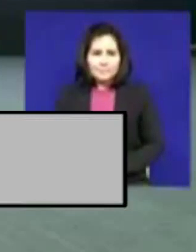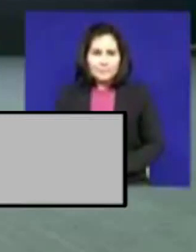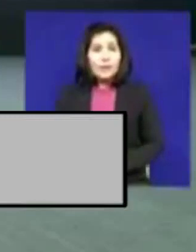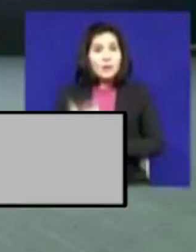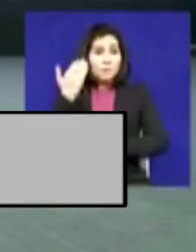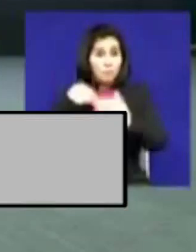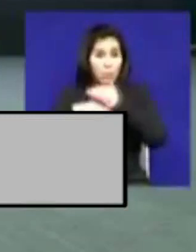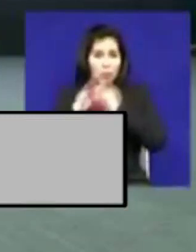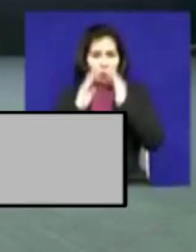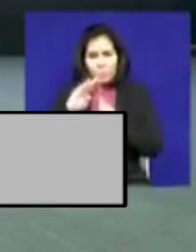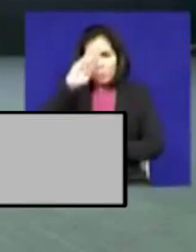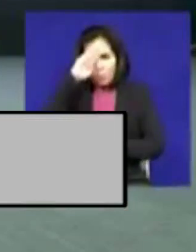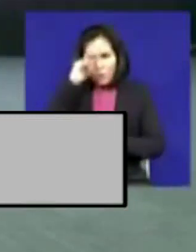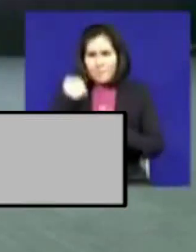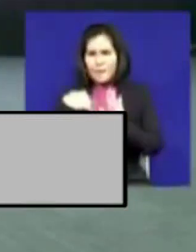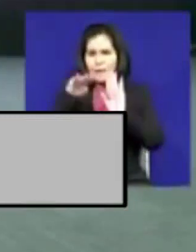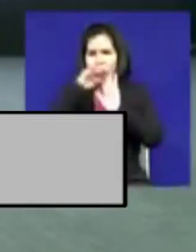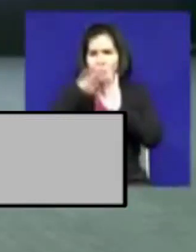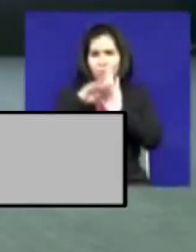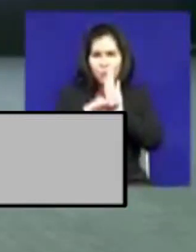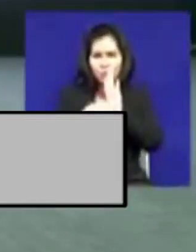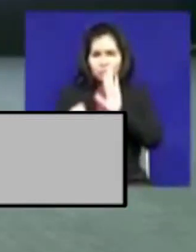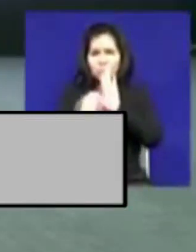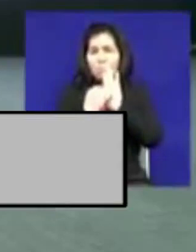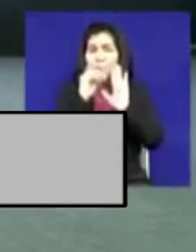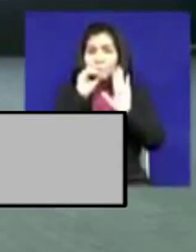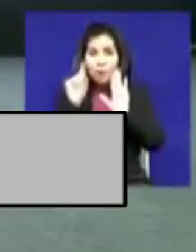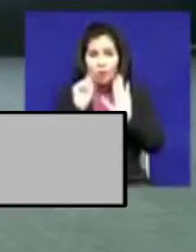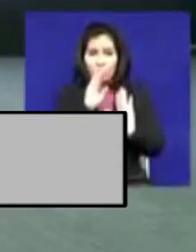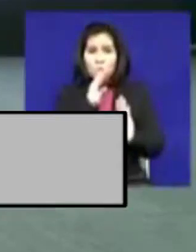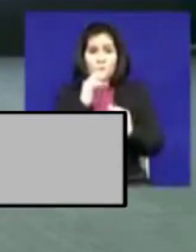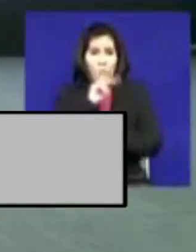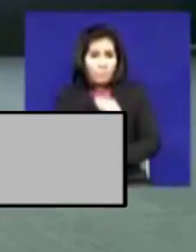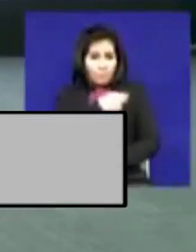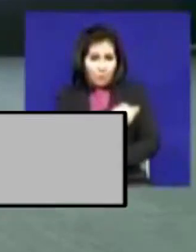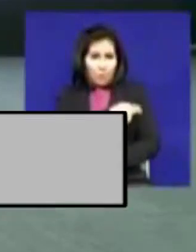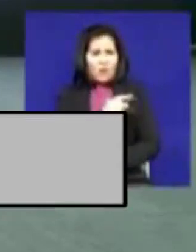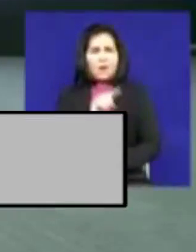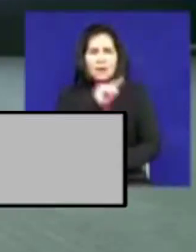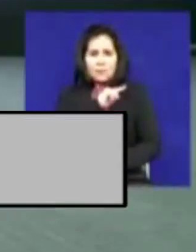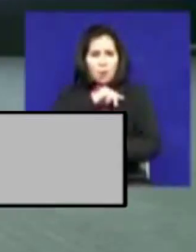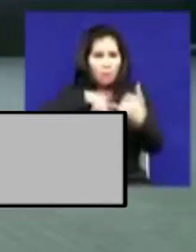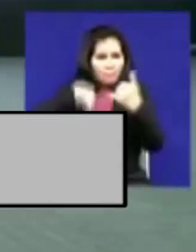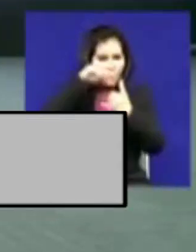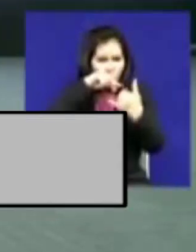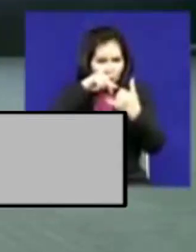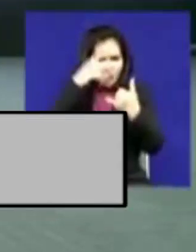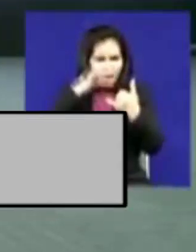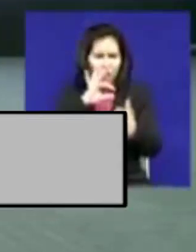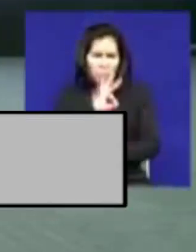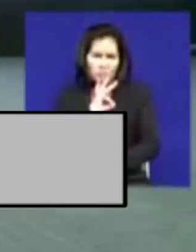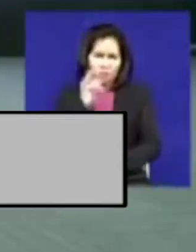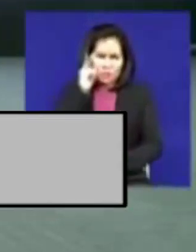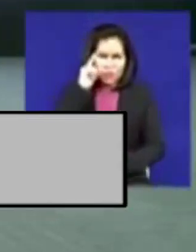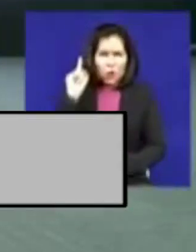ติก็คือว่าหากแพทย์ผู้ตรวจมีความสงสัยนะ